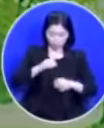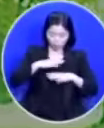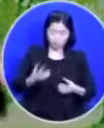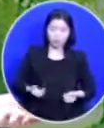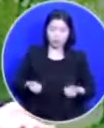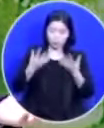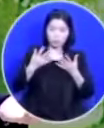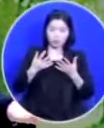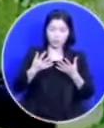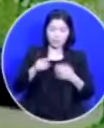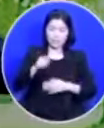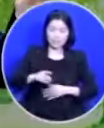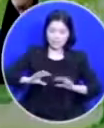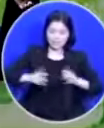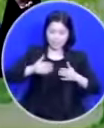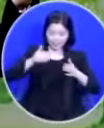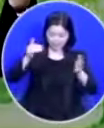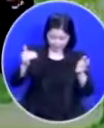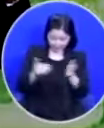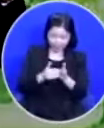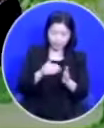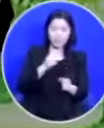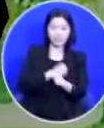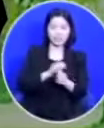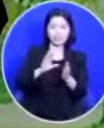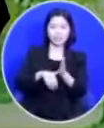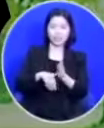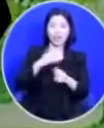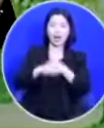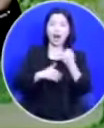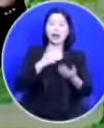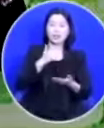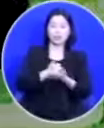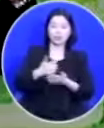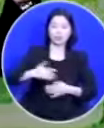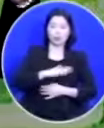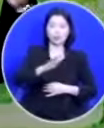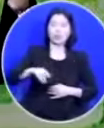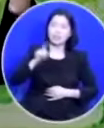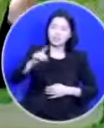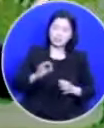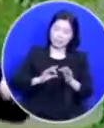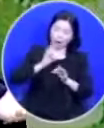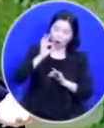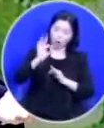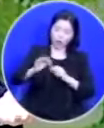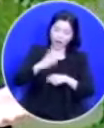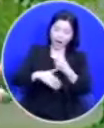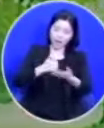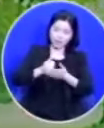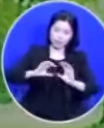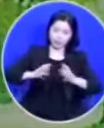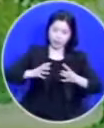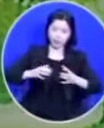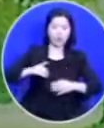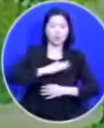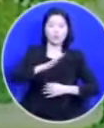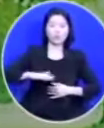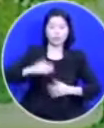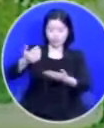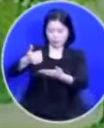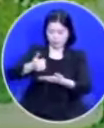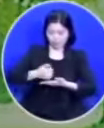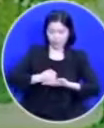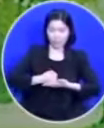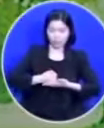삶을 끝냈을 때 하나님께서 우리를 그 영원한 하나님의 나라에 우리를 받아주시는